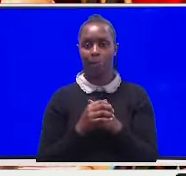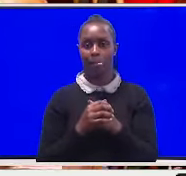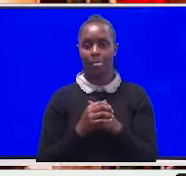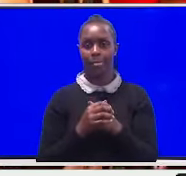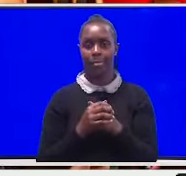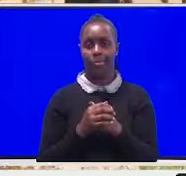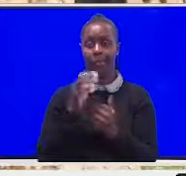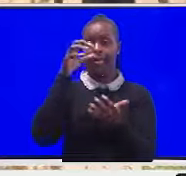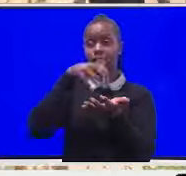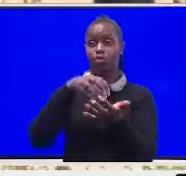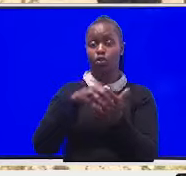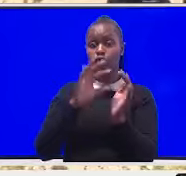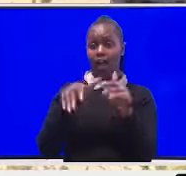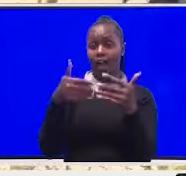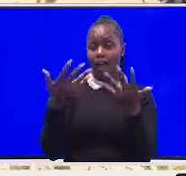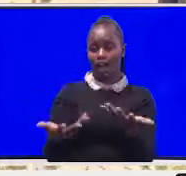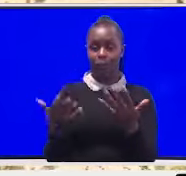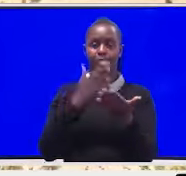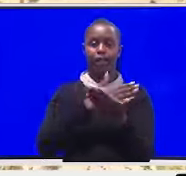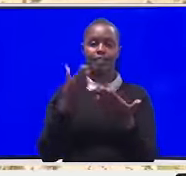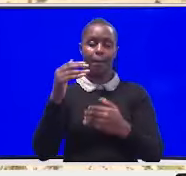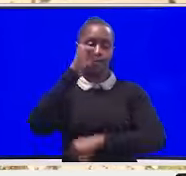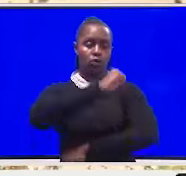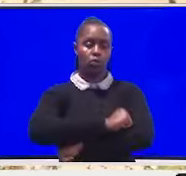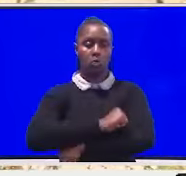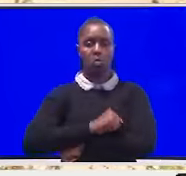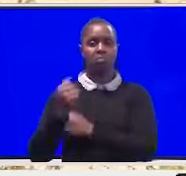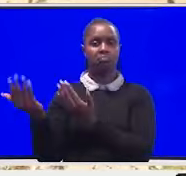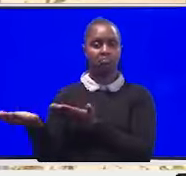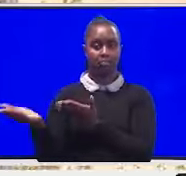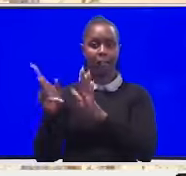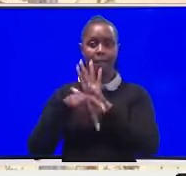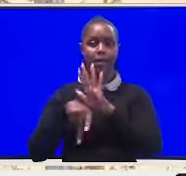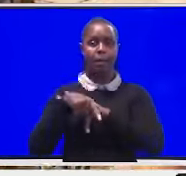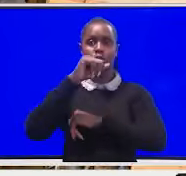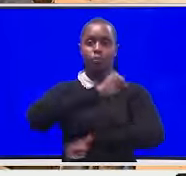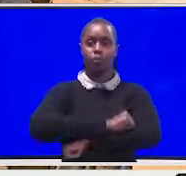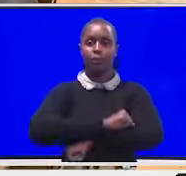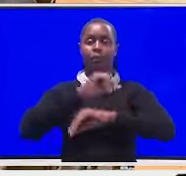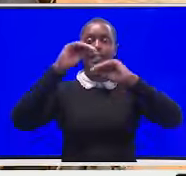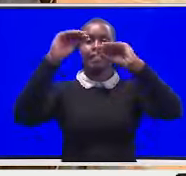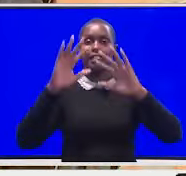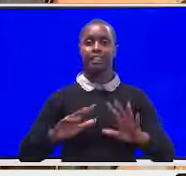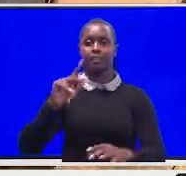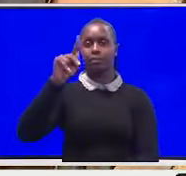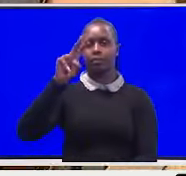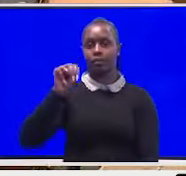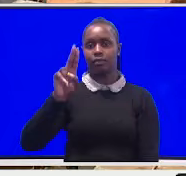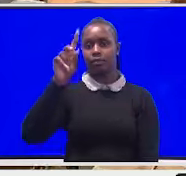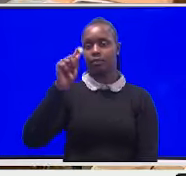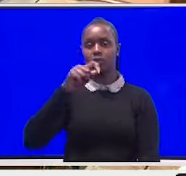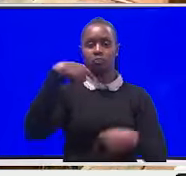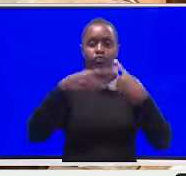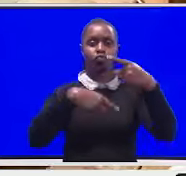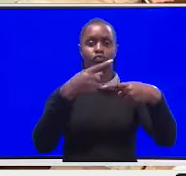Hii ndiyo taswira kamili katika baadhi ya shule za msingi nchini. Walimu wa chama cha KNUT walirejea shuleni